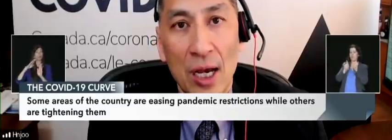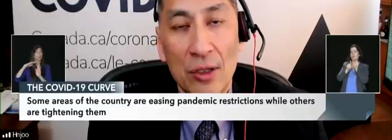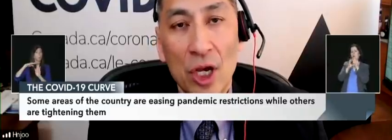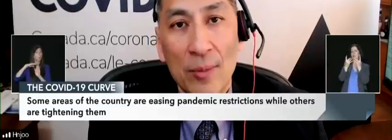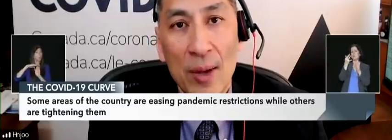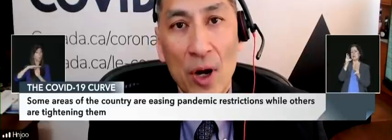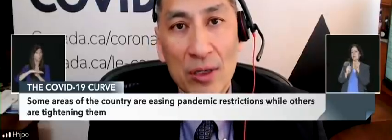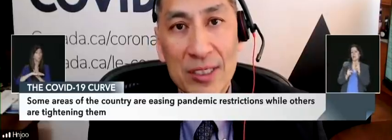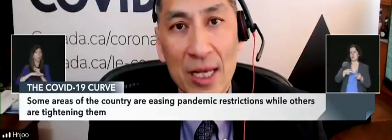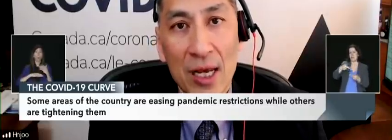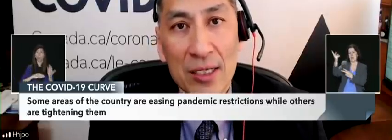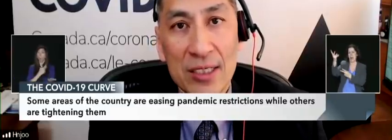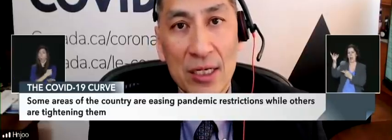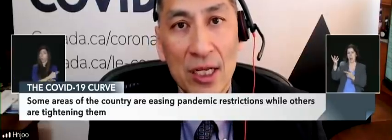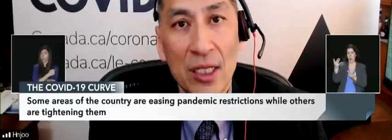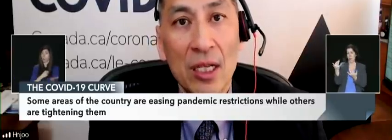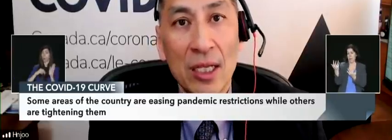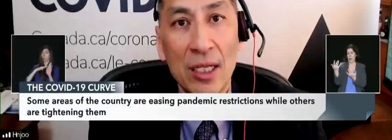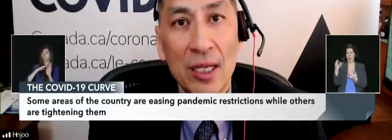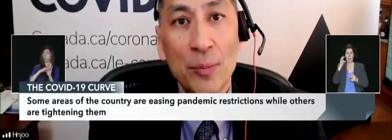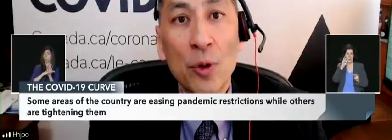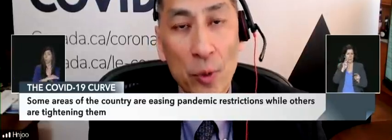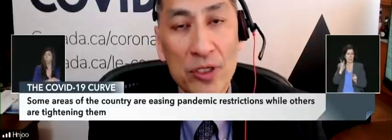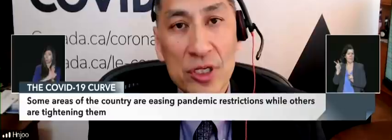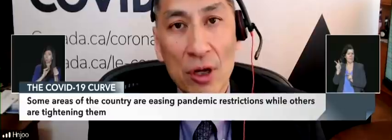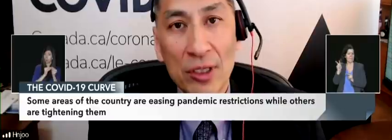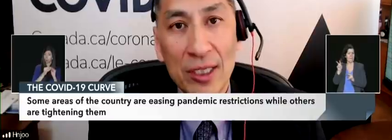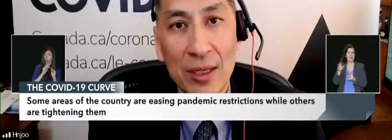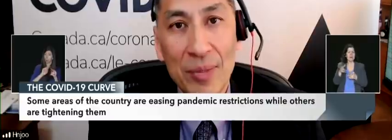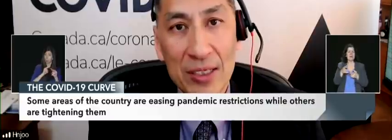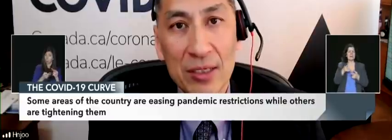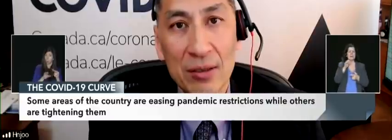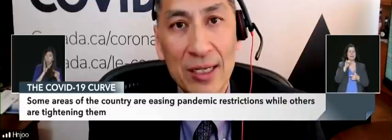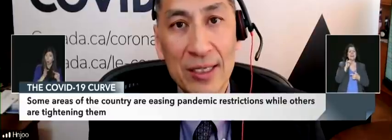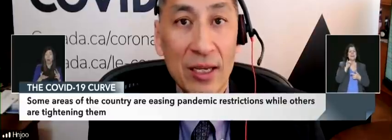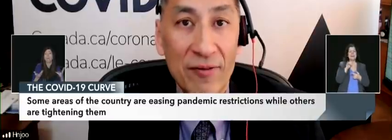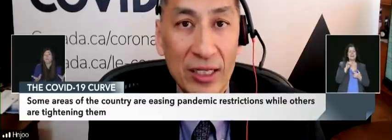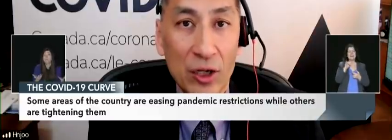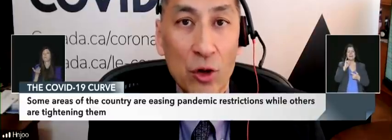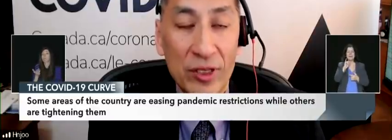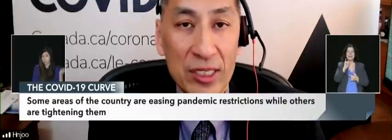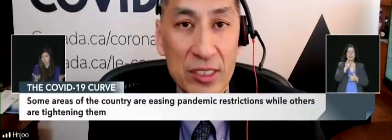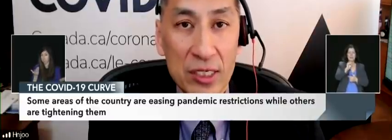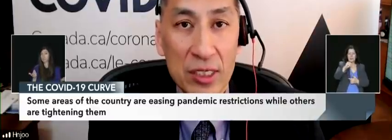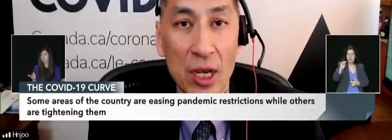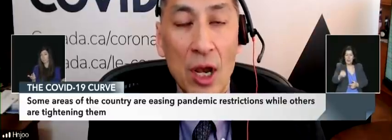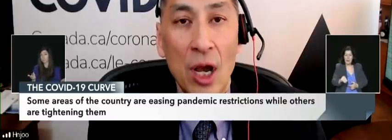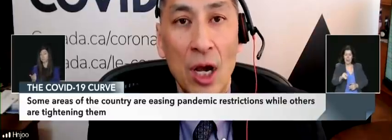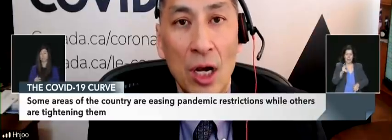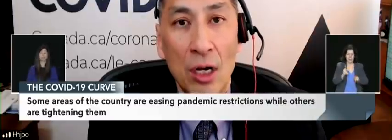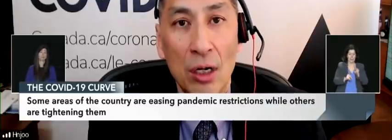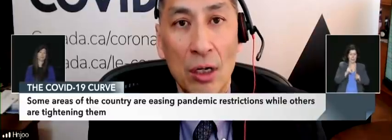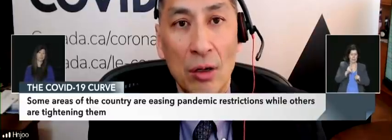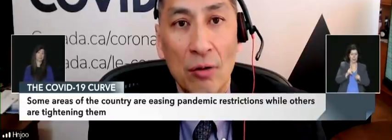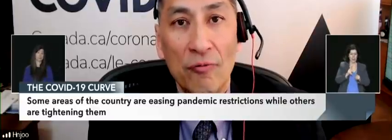normalement si les proportions des personnes atteintes avec la COVID-19